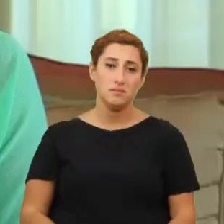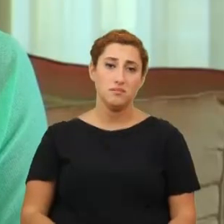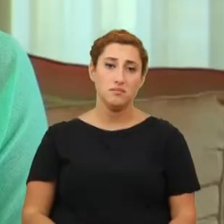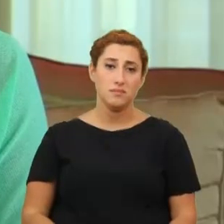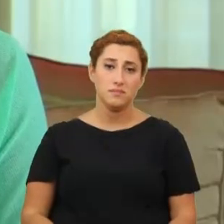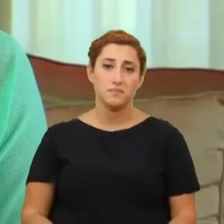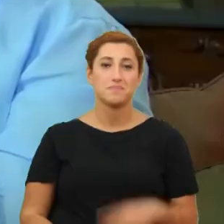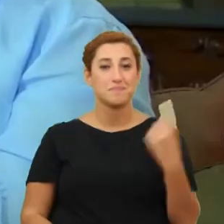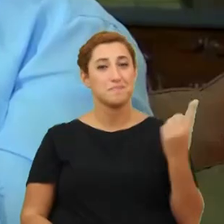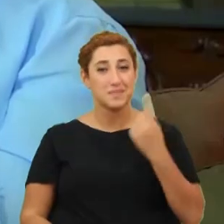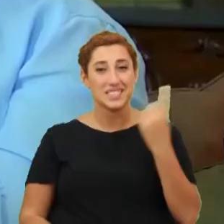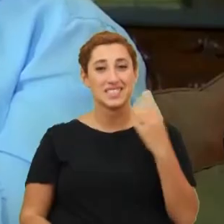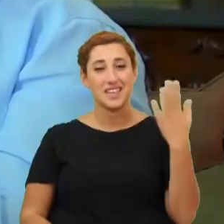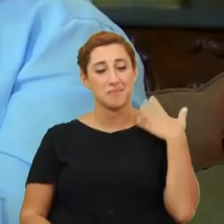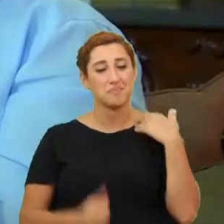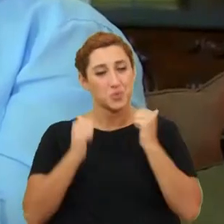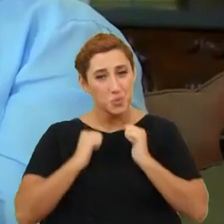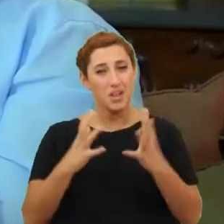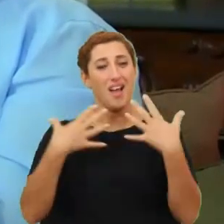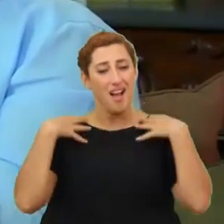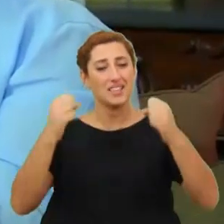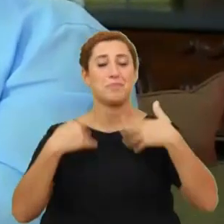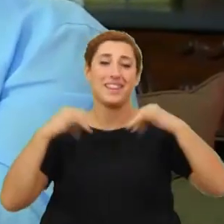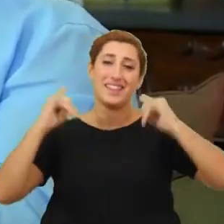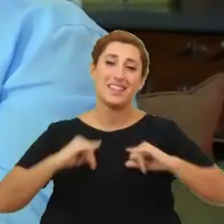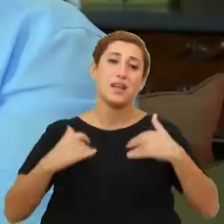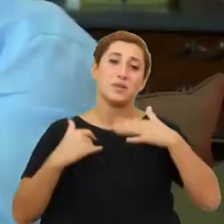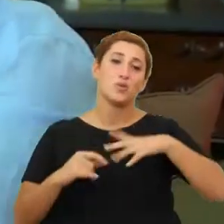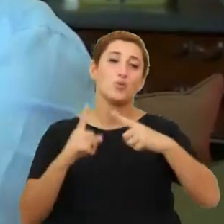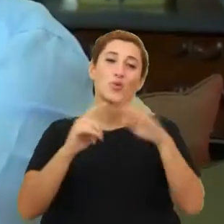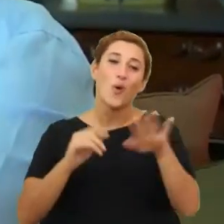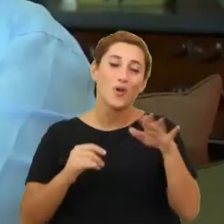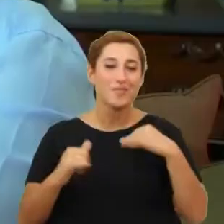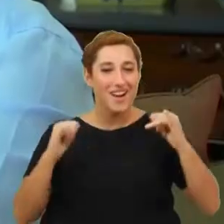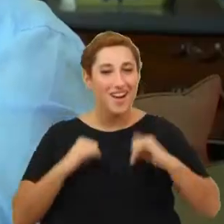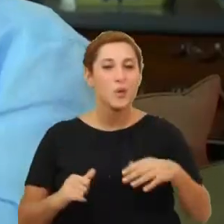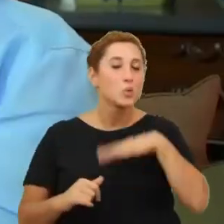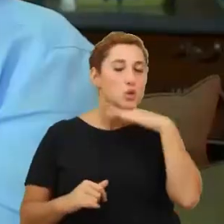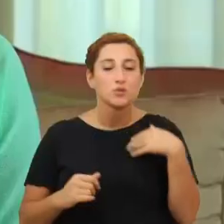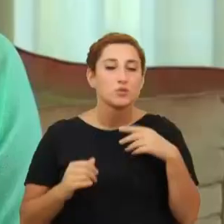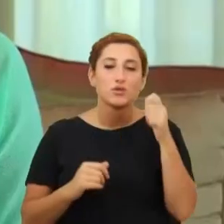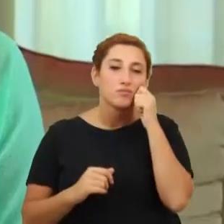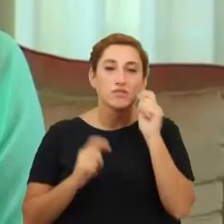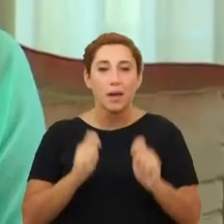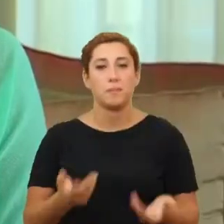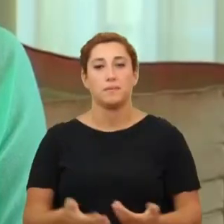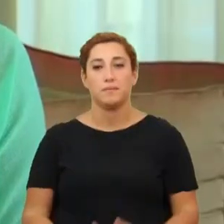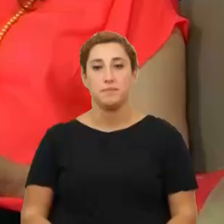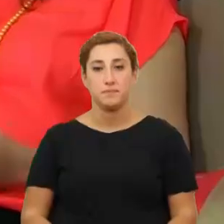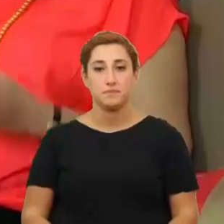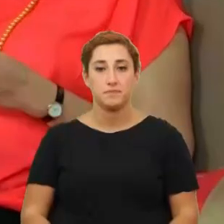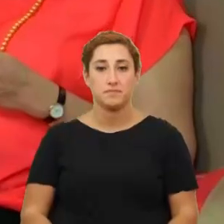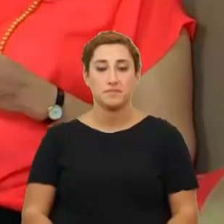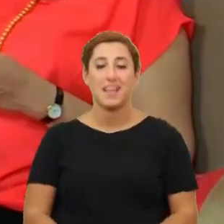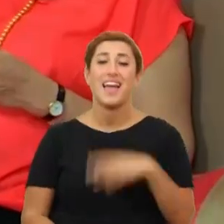Yani birisi sırtımdan abi yükü alsa da ben de dinlensem. Ha bu torunumu rahat rahat doya doya sevsem.